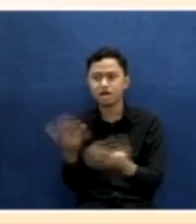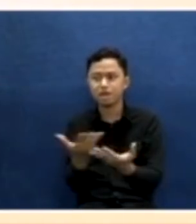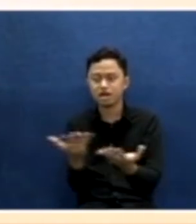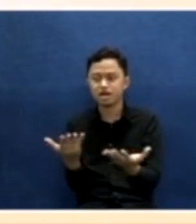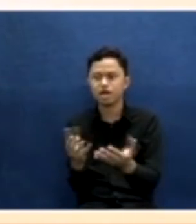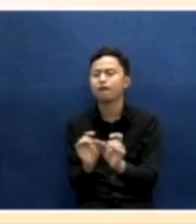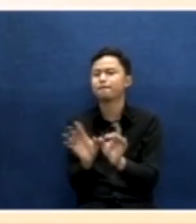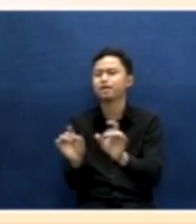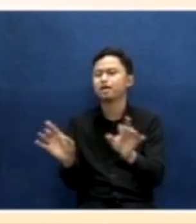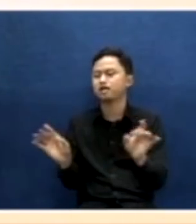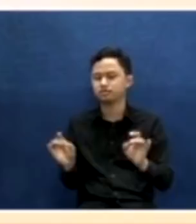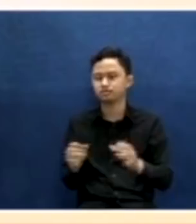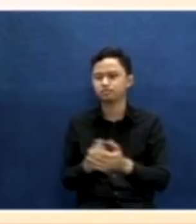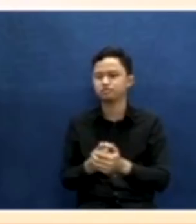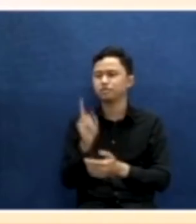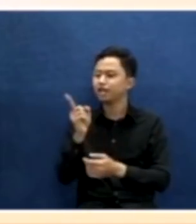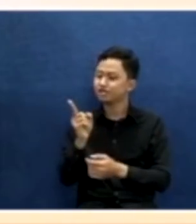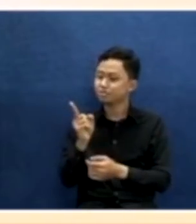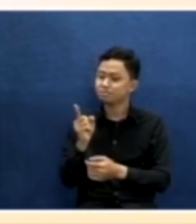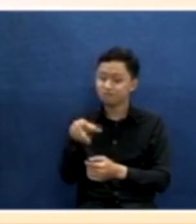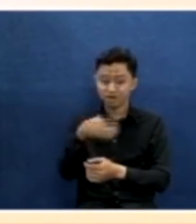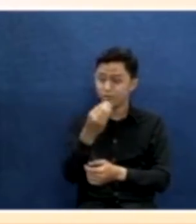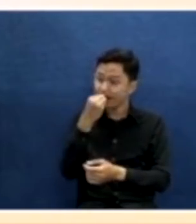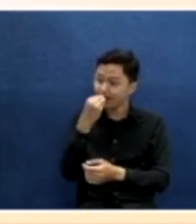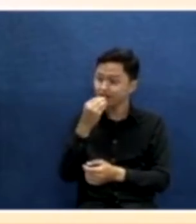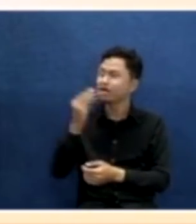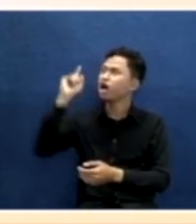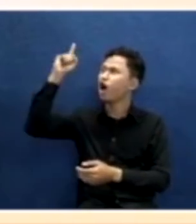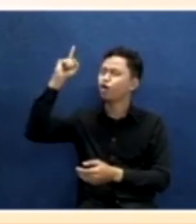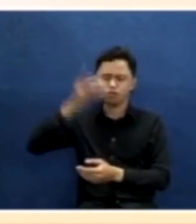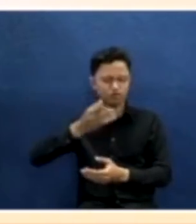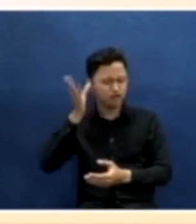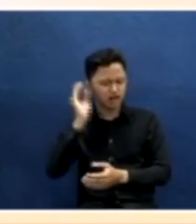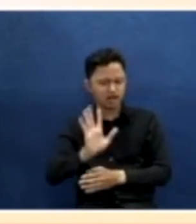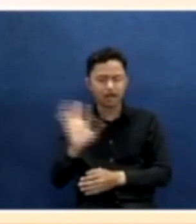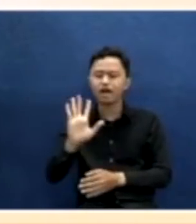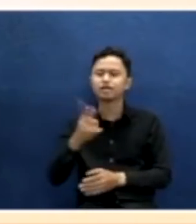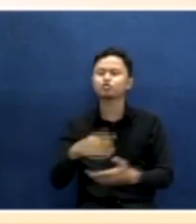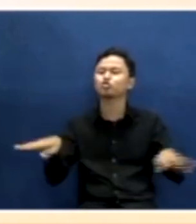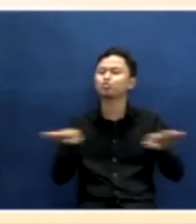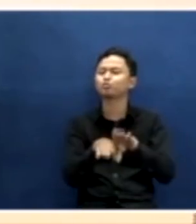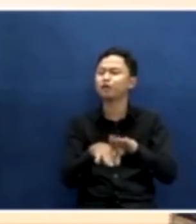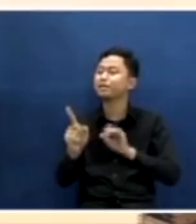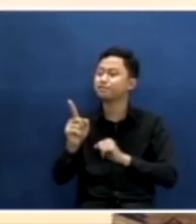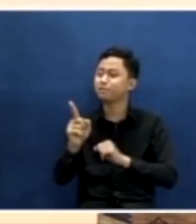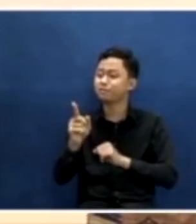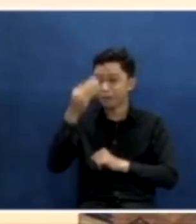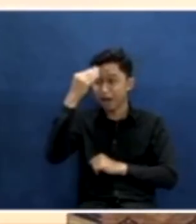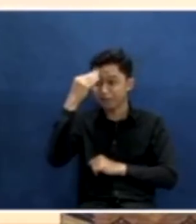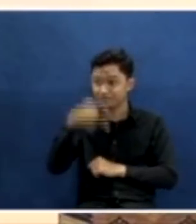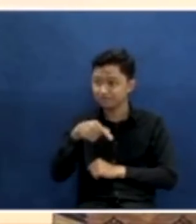nya telur yang semacam itu yang menjadikan doa kalian tidak lagi didengar oleh Allah Hai bisa paham